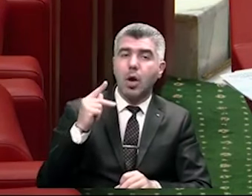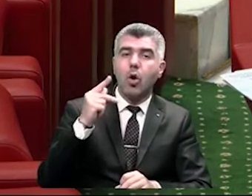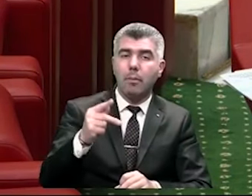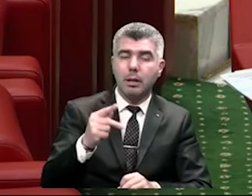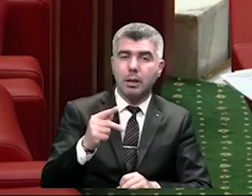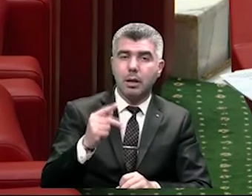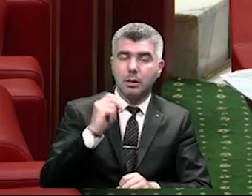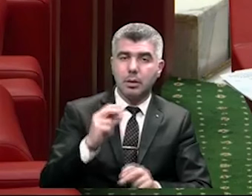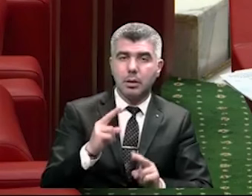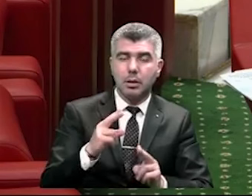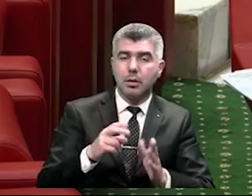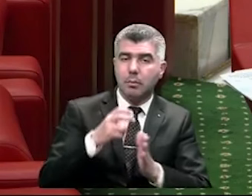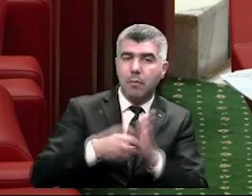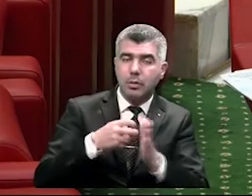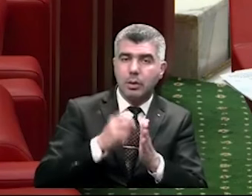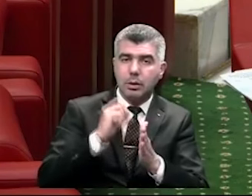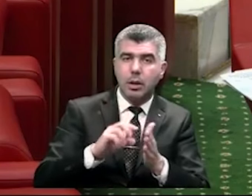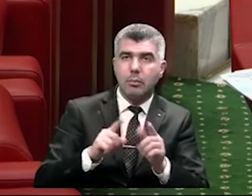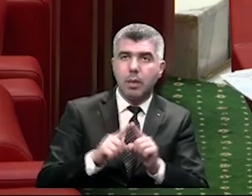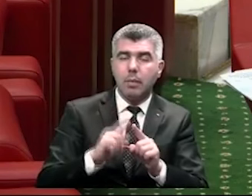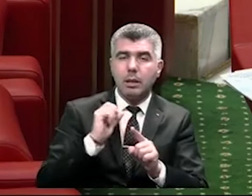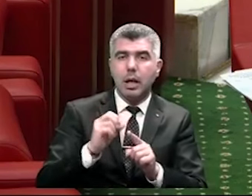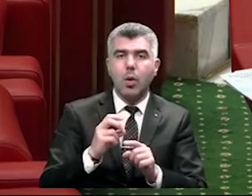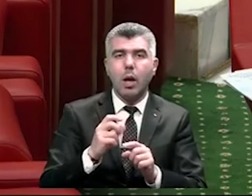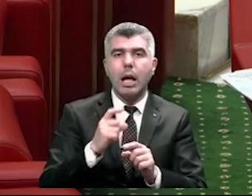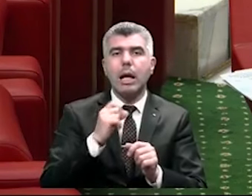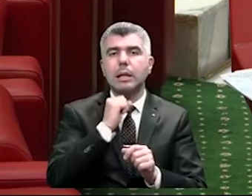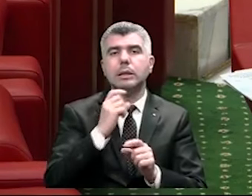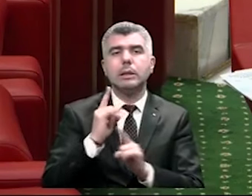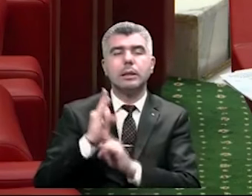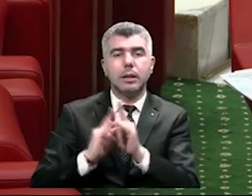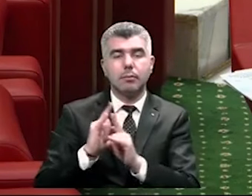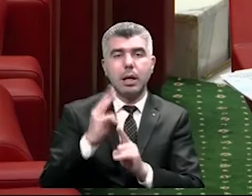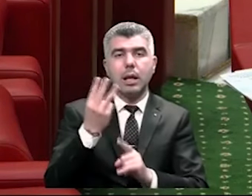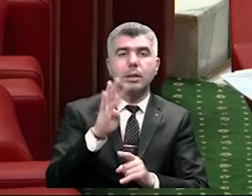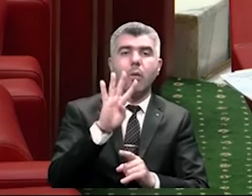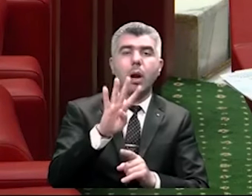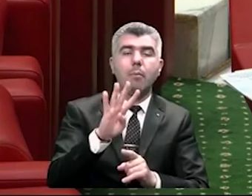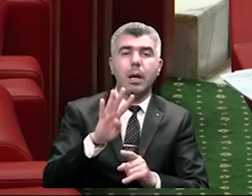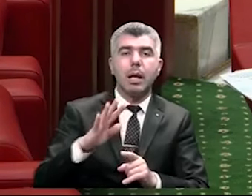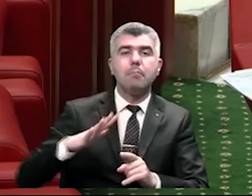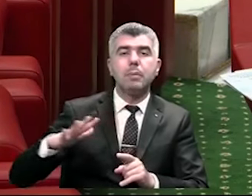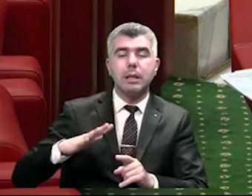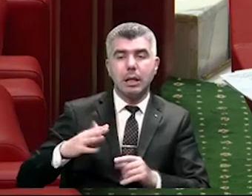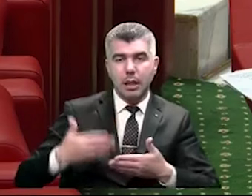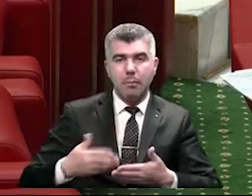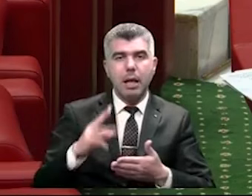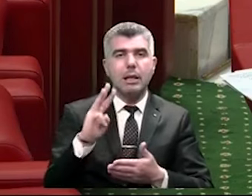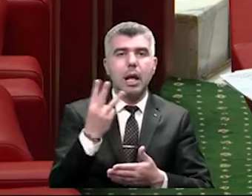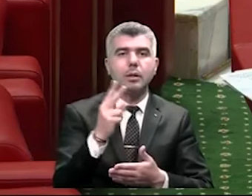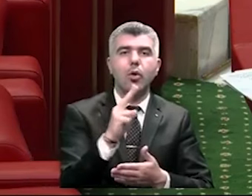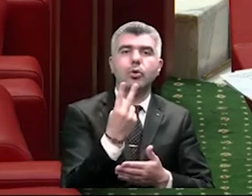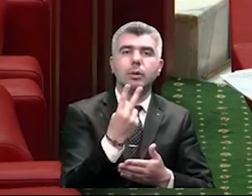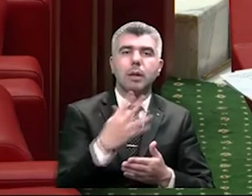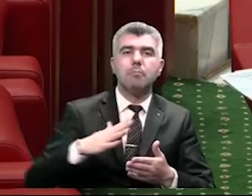الفائقه و 3800 من الخطوط التكاكيه الكلاسيكيه باش نربط 43 مدينه عوض 23 حاليا وباش نامل النقل